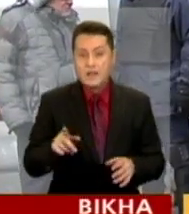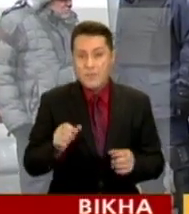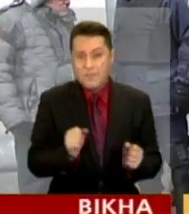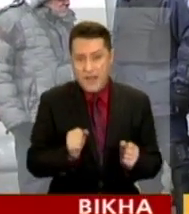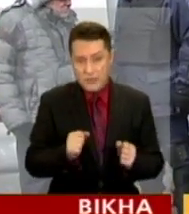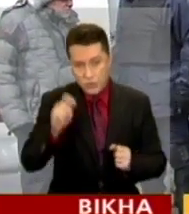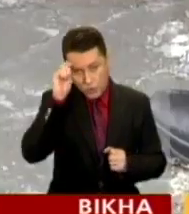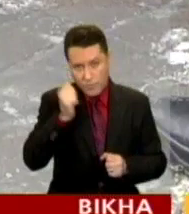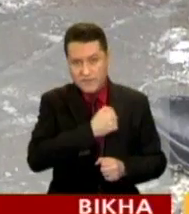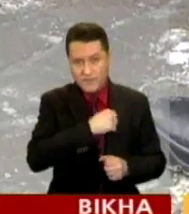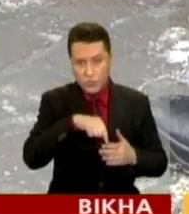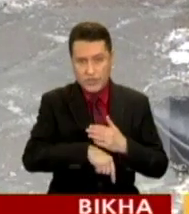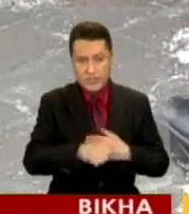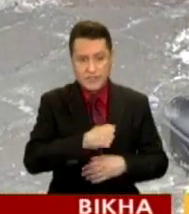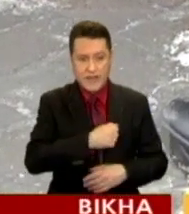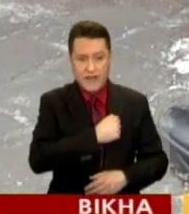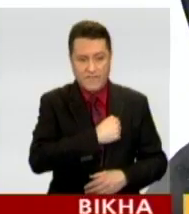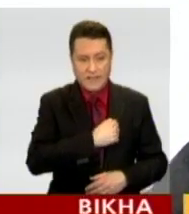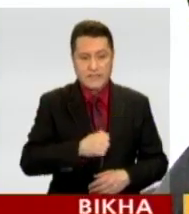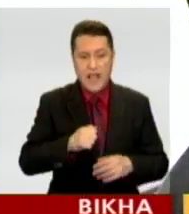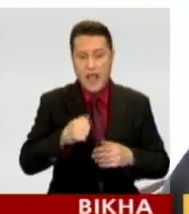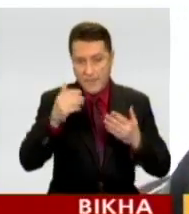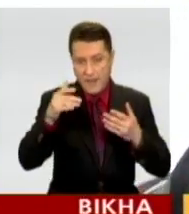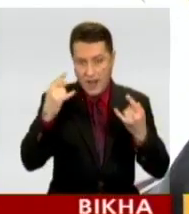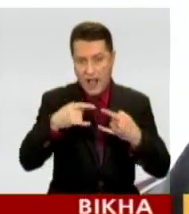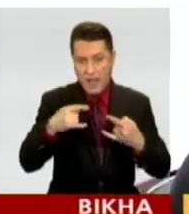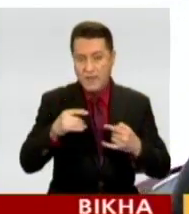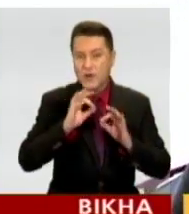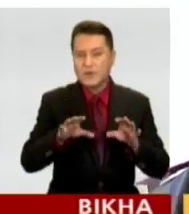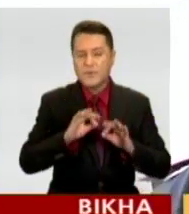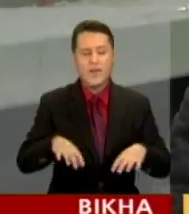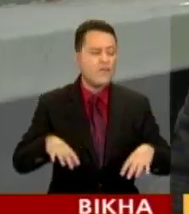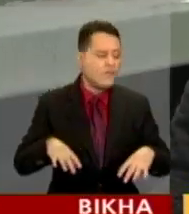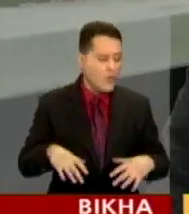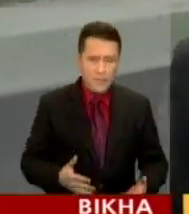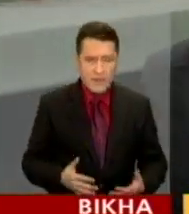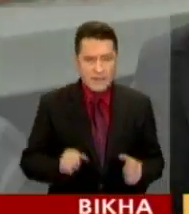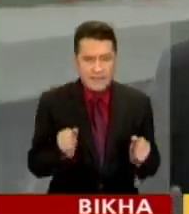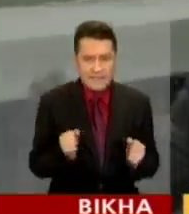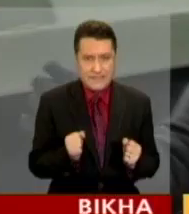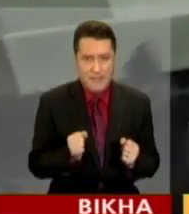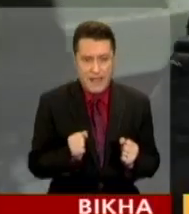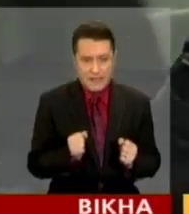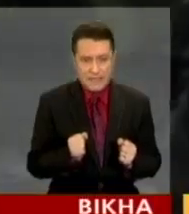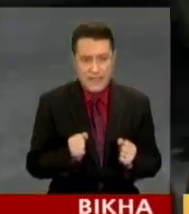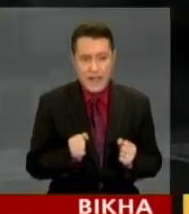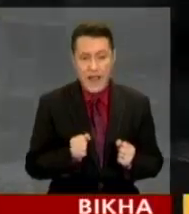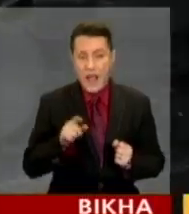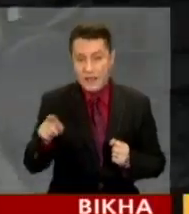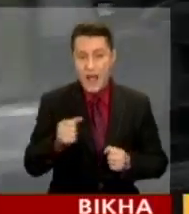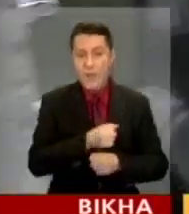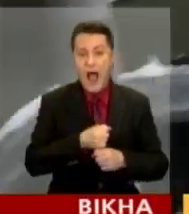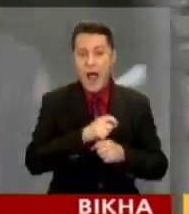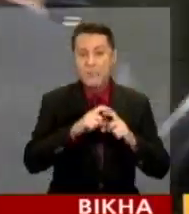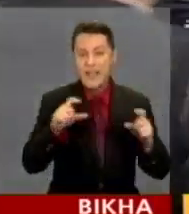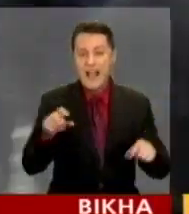хлопці з внутрішніх військ. Не на камеру розповідають, страшенно втомилися, змерзли. Одразу поблизу блокпосту аптека. Медики,